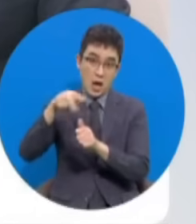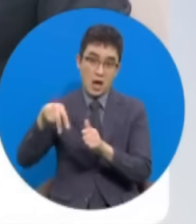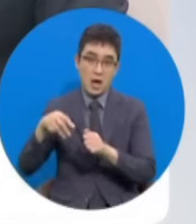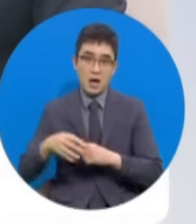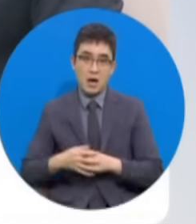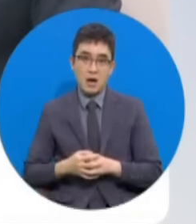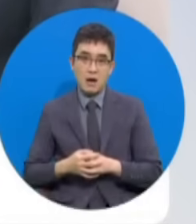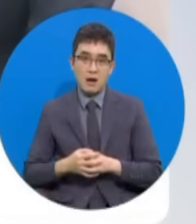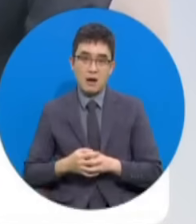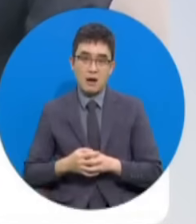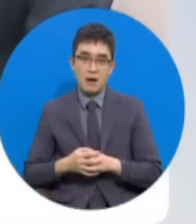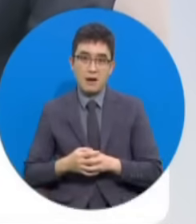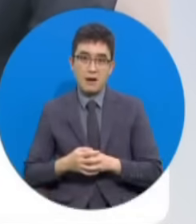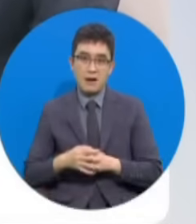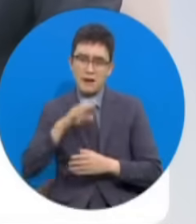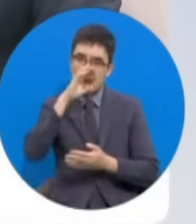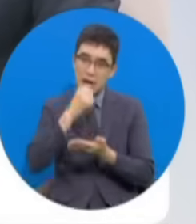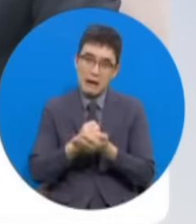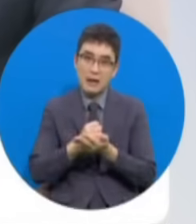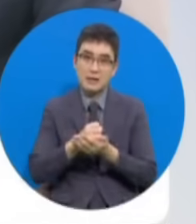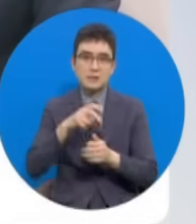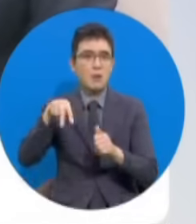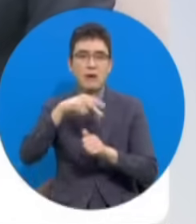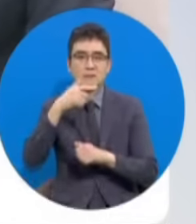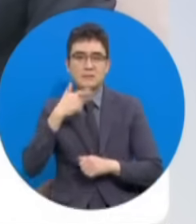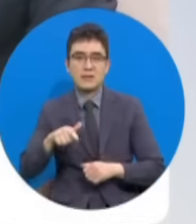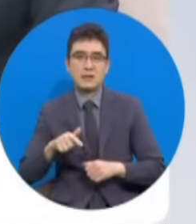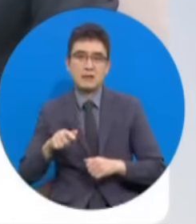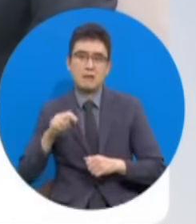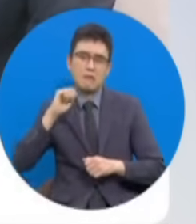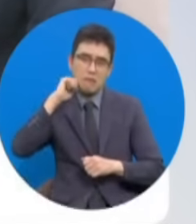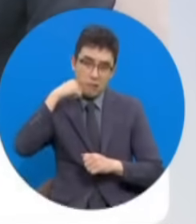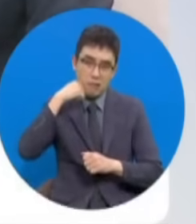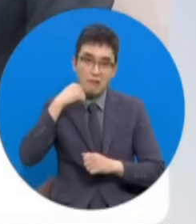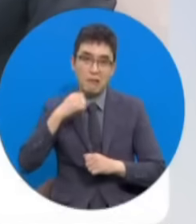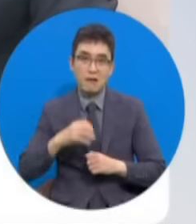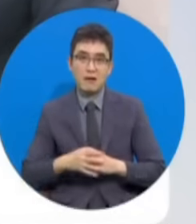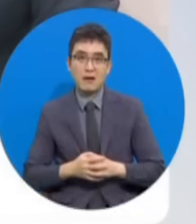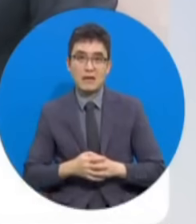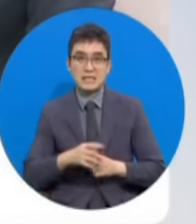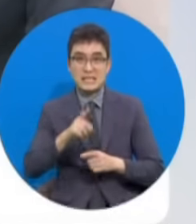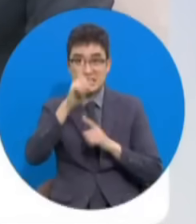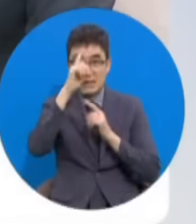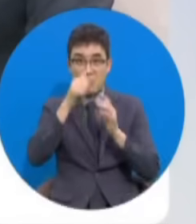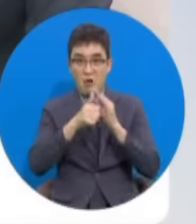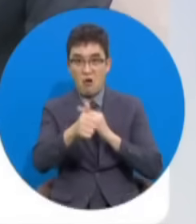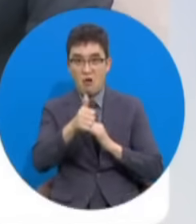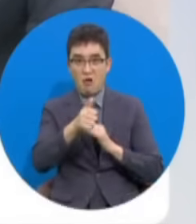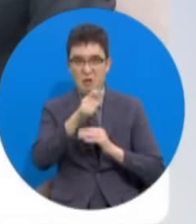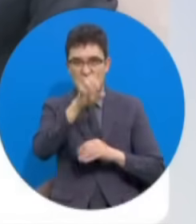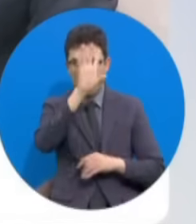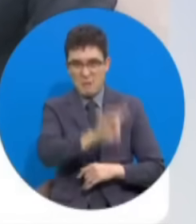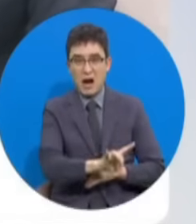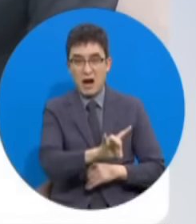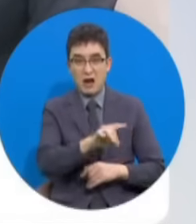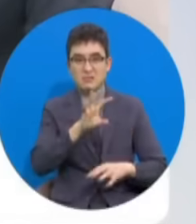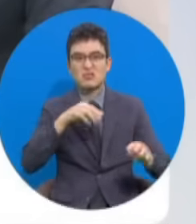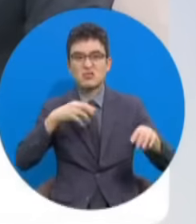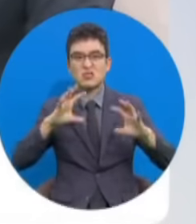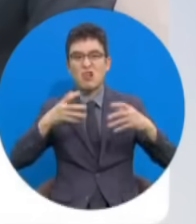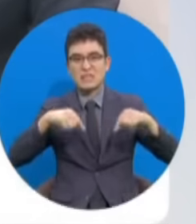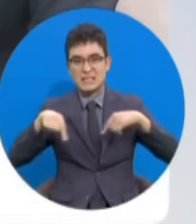호락하지 않습니다. 이재명 대표가 뭐 아주 이재명다운 정치 이게 국민들이 동의할 수